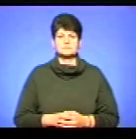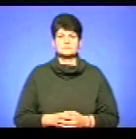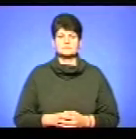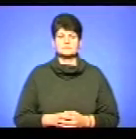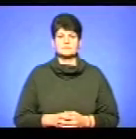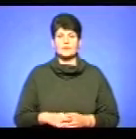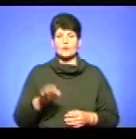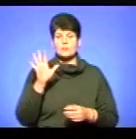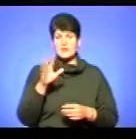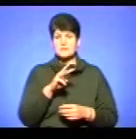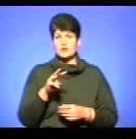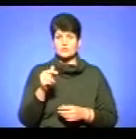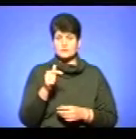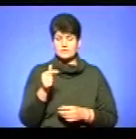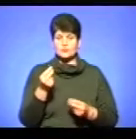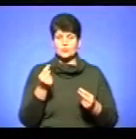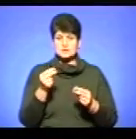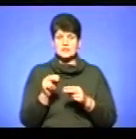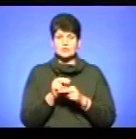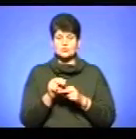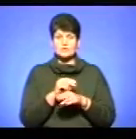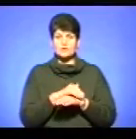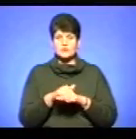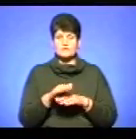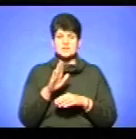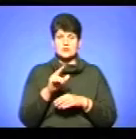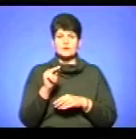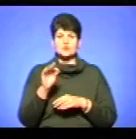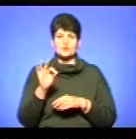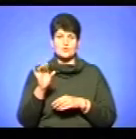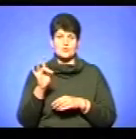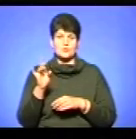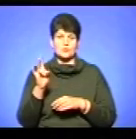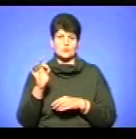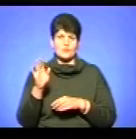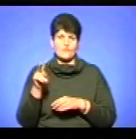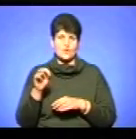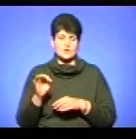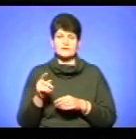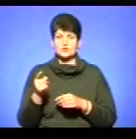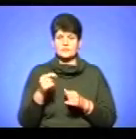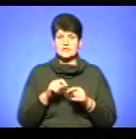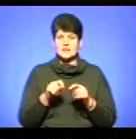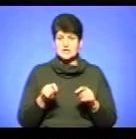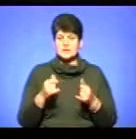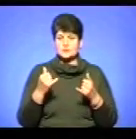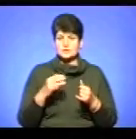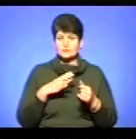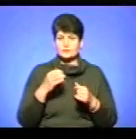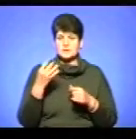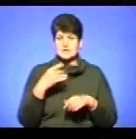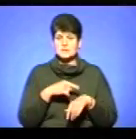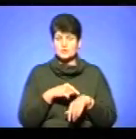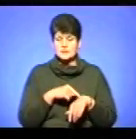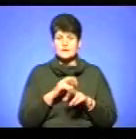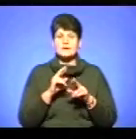У 5 мільйонів гривень обійшлася реконструкція вулиці В'ячеслава Чорновола у Тернополі, відкриття якої відбулось сьогодні о 15-й годині.